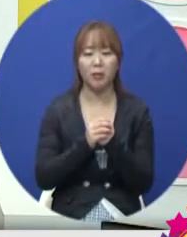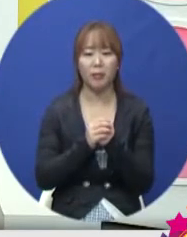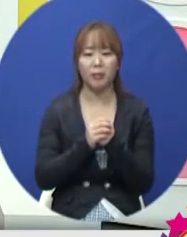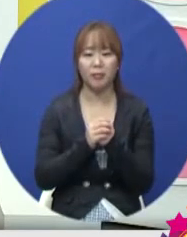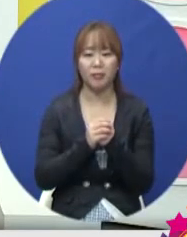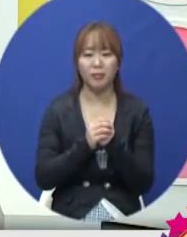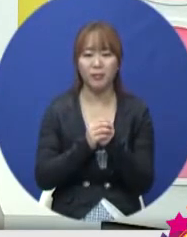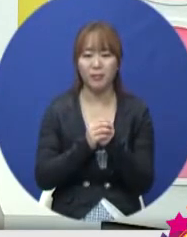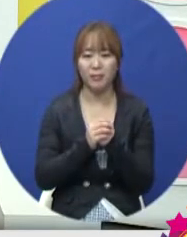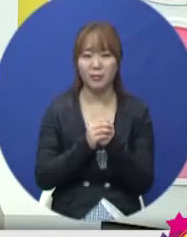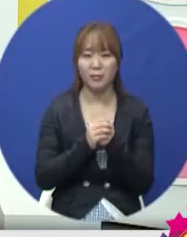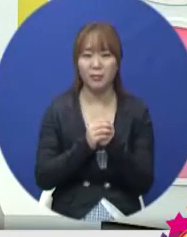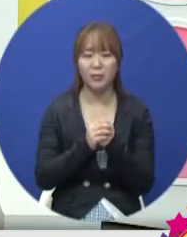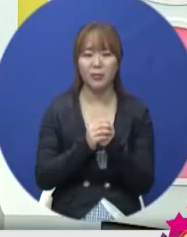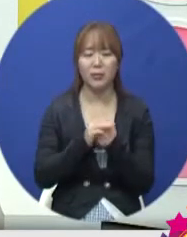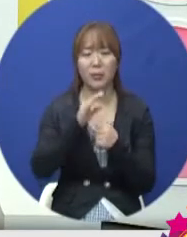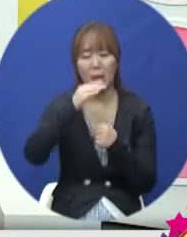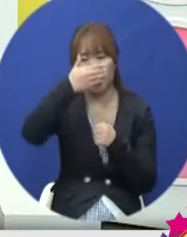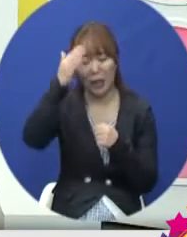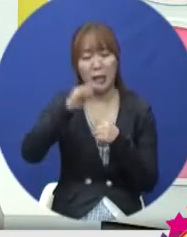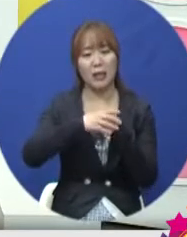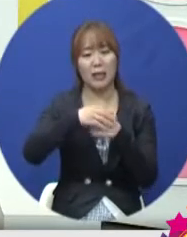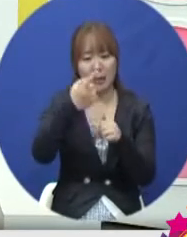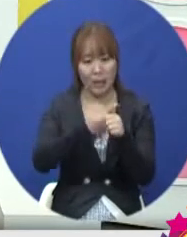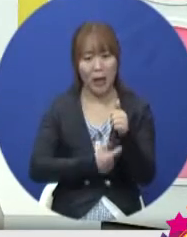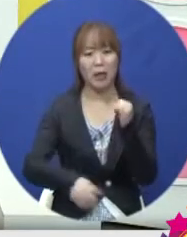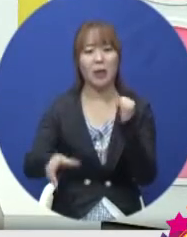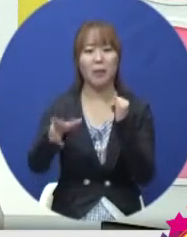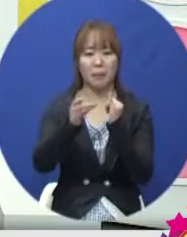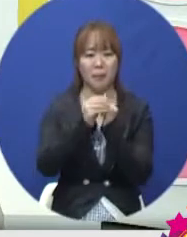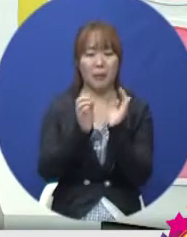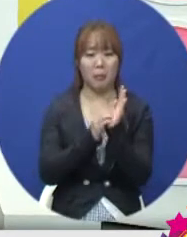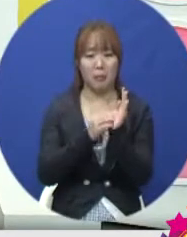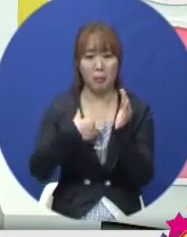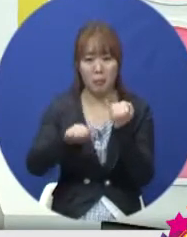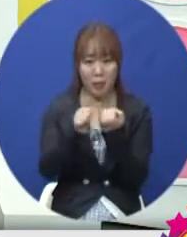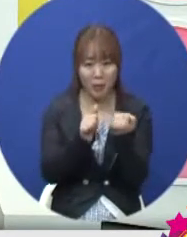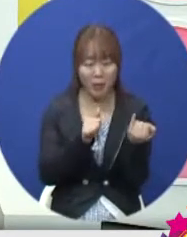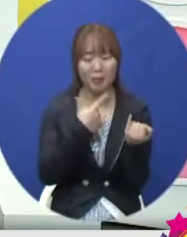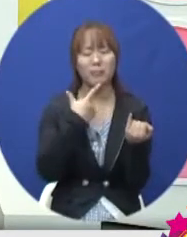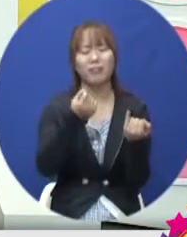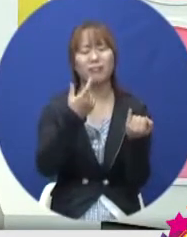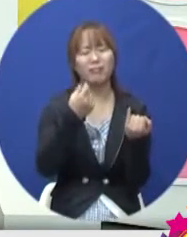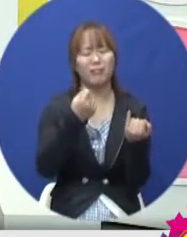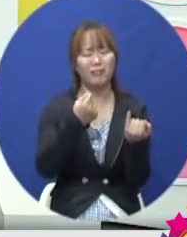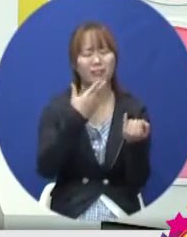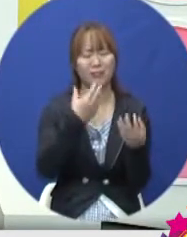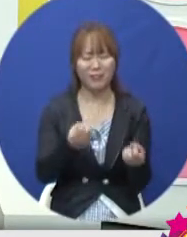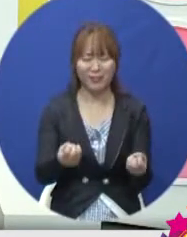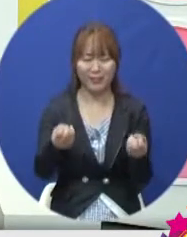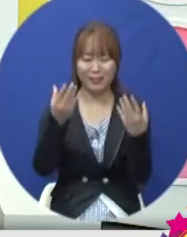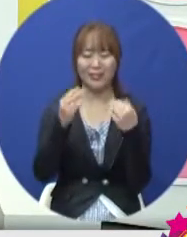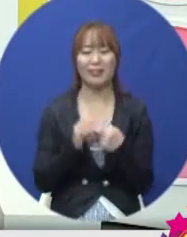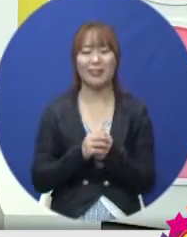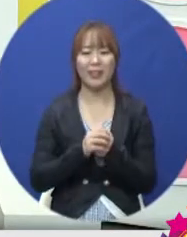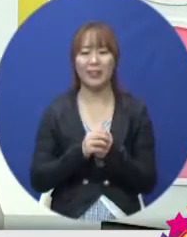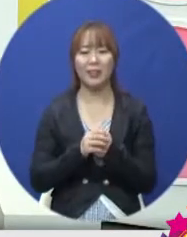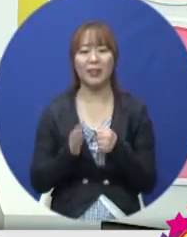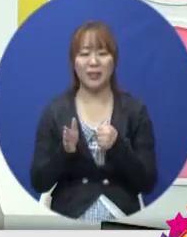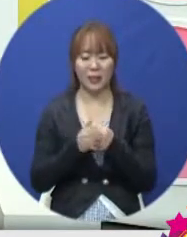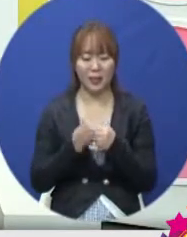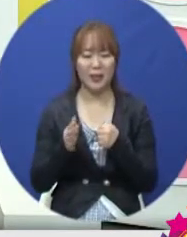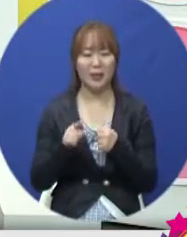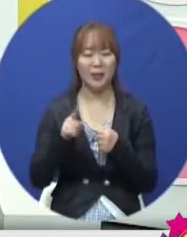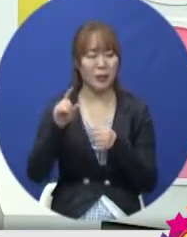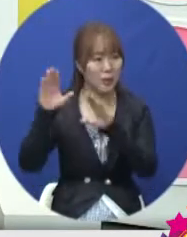네. 천만 다행히 자연 임신이 됐어요. 며느님이요? 축하드립니다. 네. 아, 축하드립니다. 네, 그래가지고